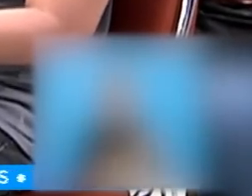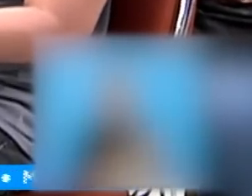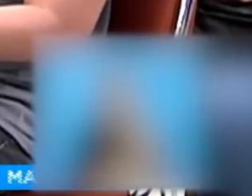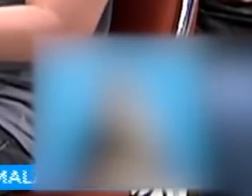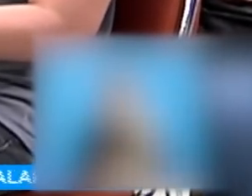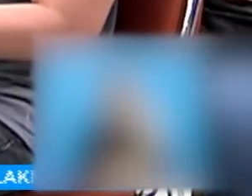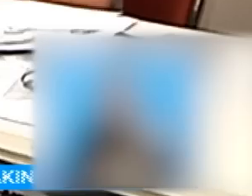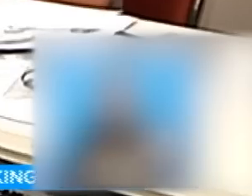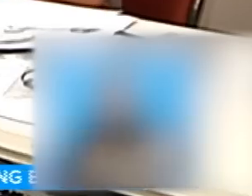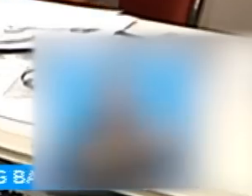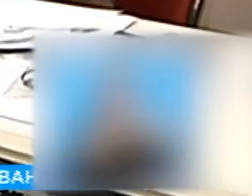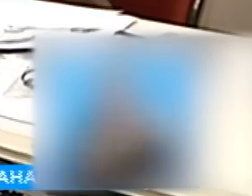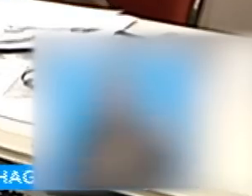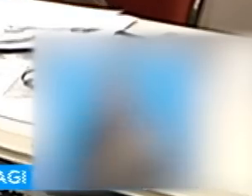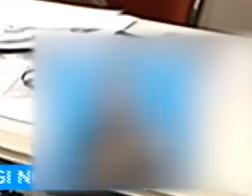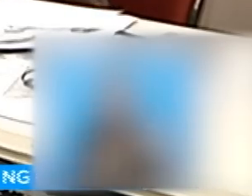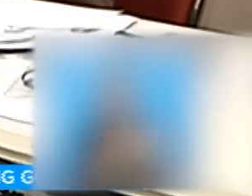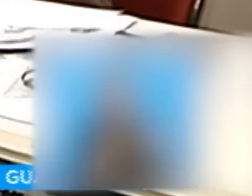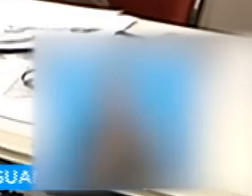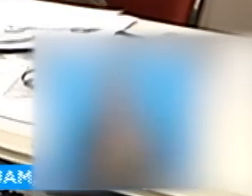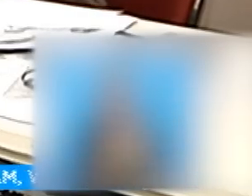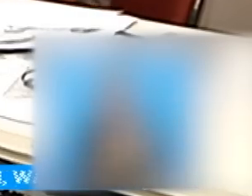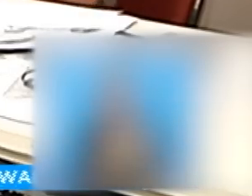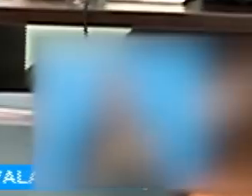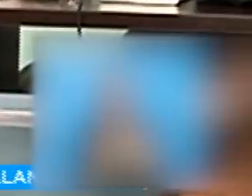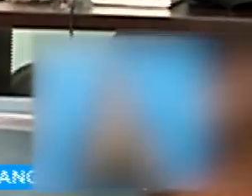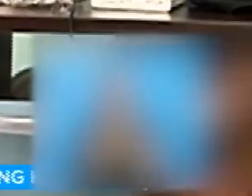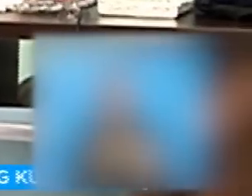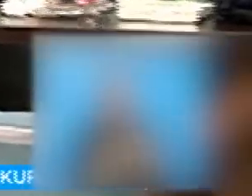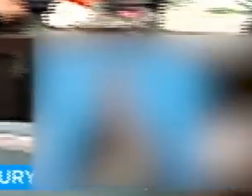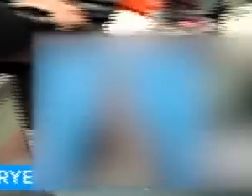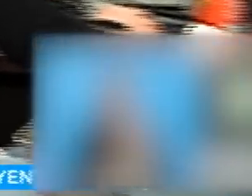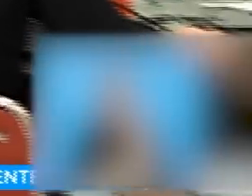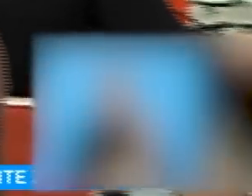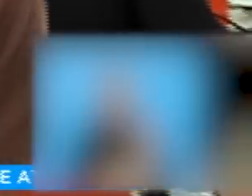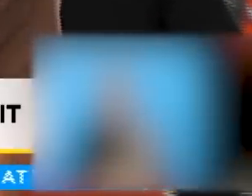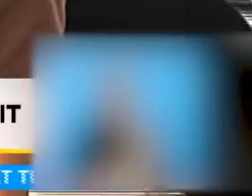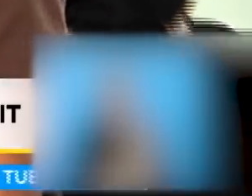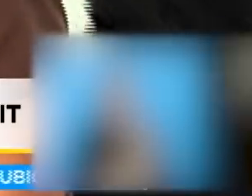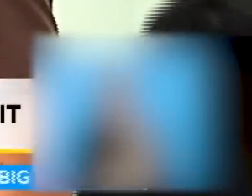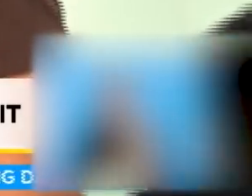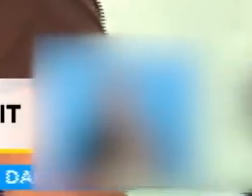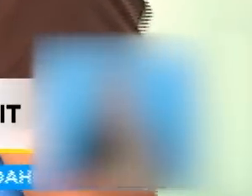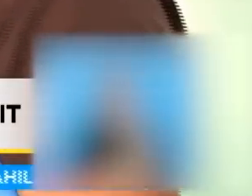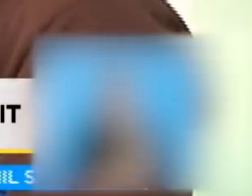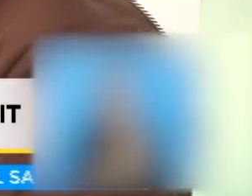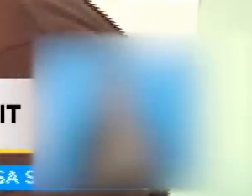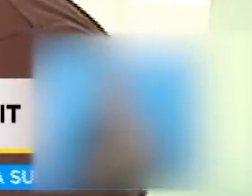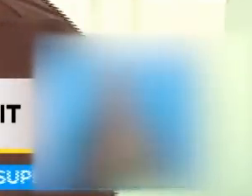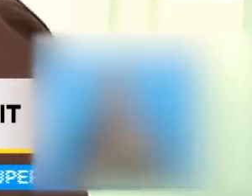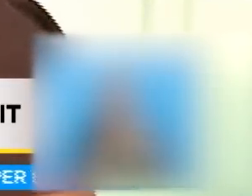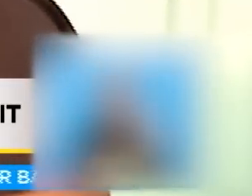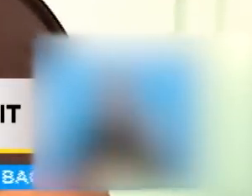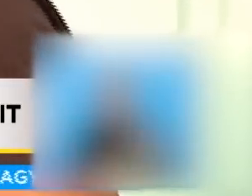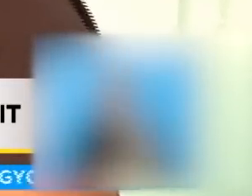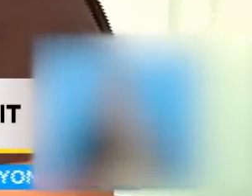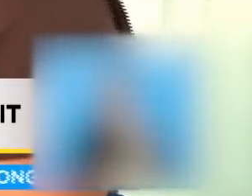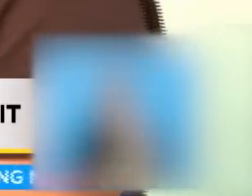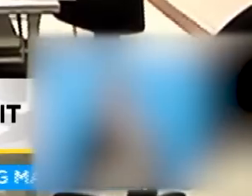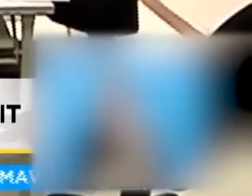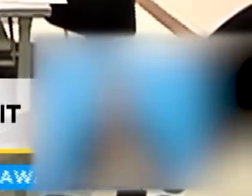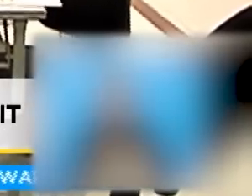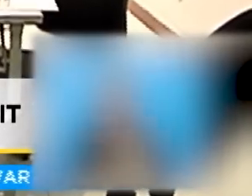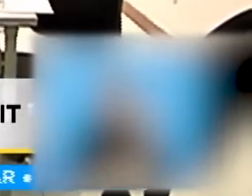suspension ng Kuwait. Kabilang dyan, first-time OFW na si Andrew, di niya tunay na pangalan. Sa May 17 na raw sana ang flight niya pa